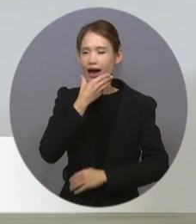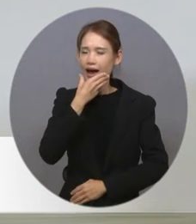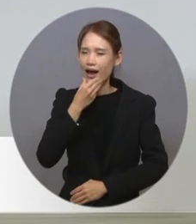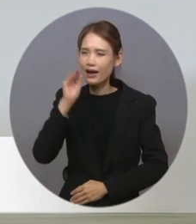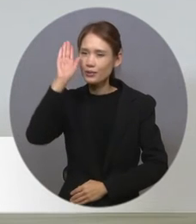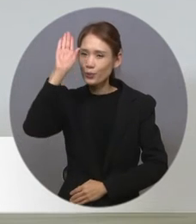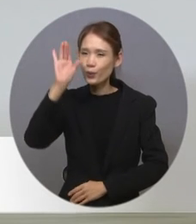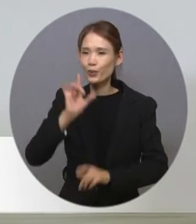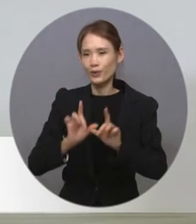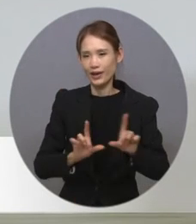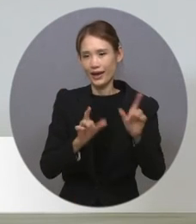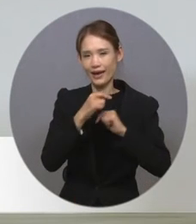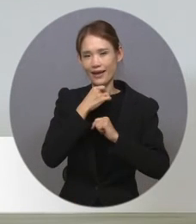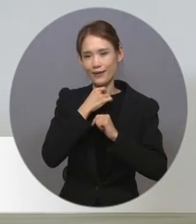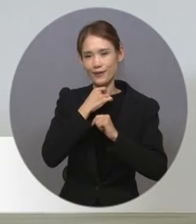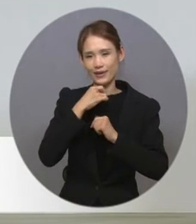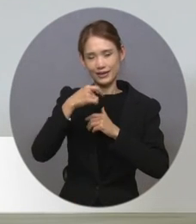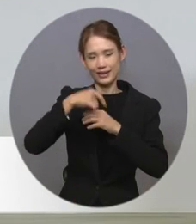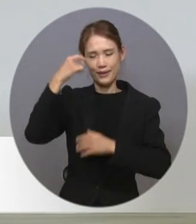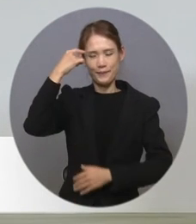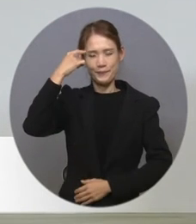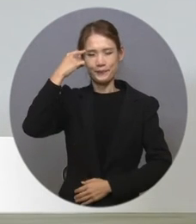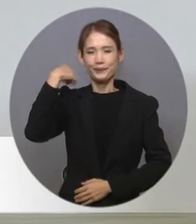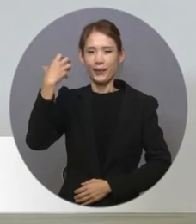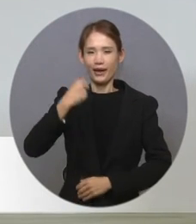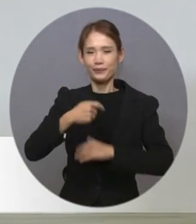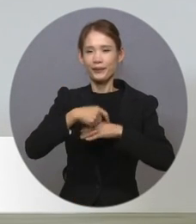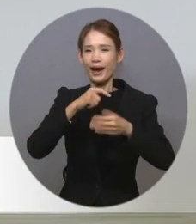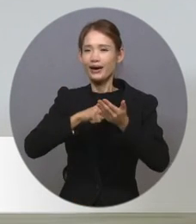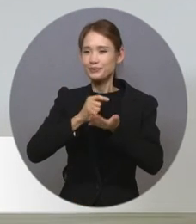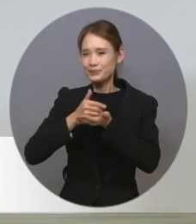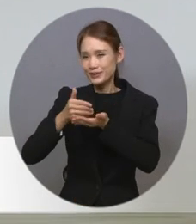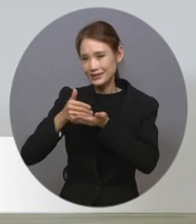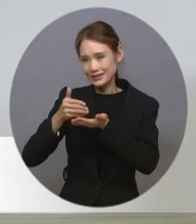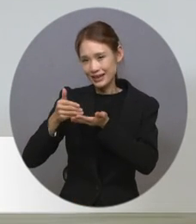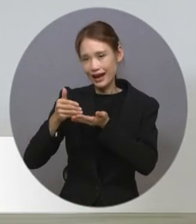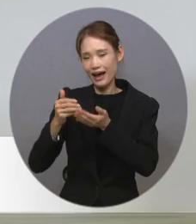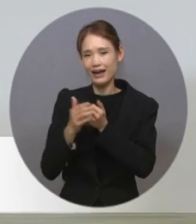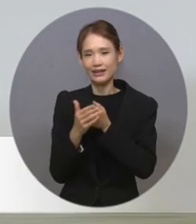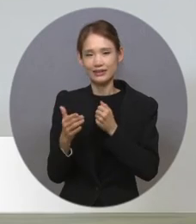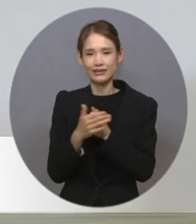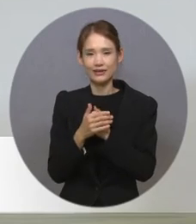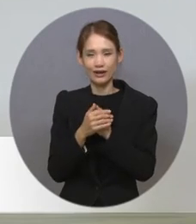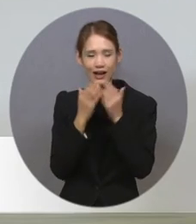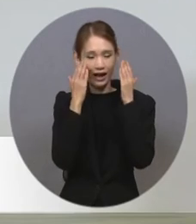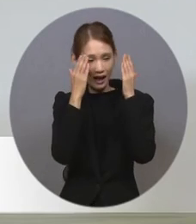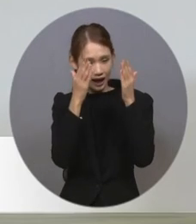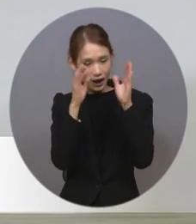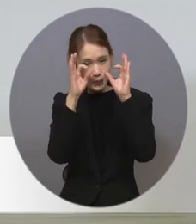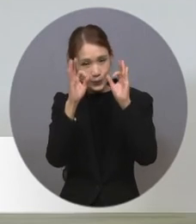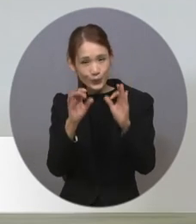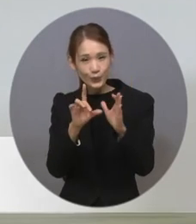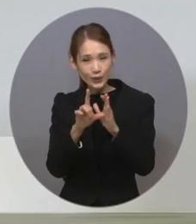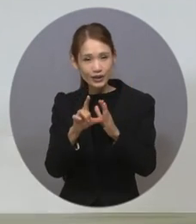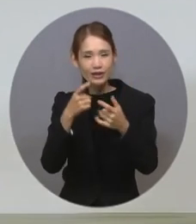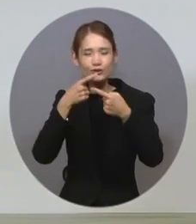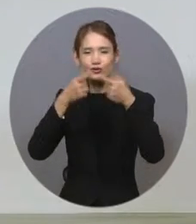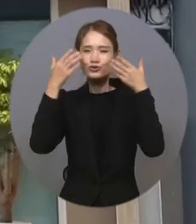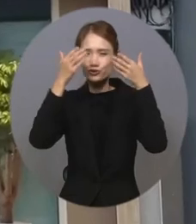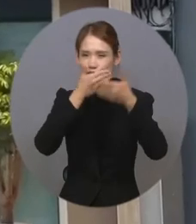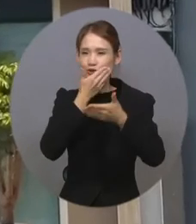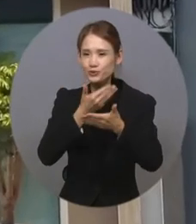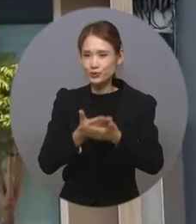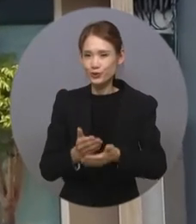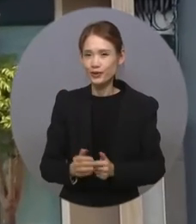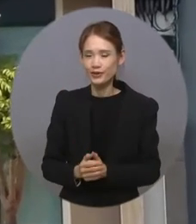살았으면 좋겠다라는 생각을 가지고 그림을 그리기 때문에 관람의 포인트도 그런 것이라고 생각을